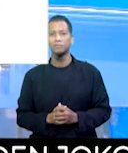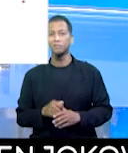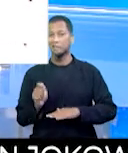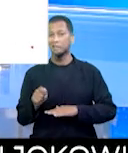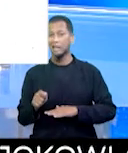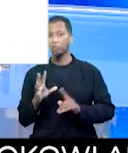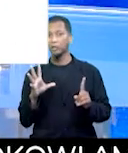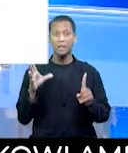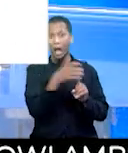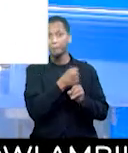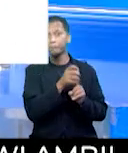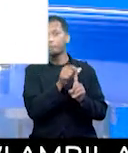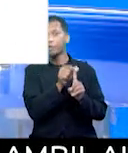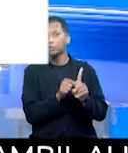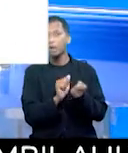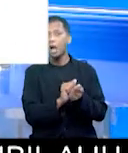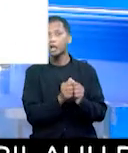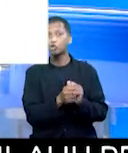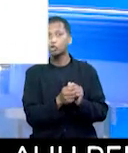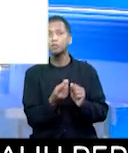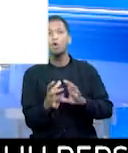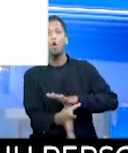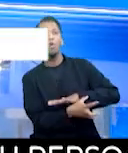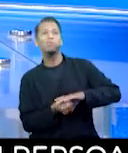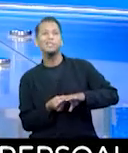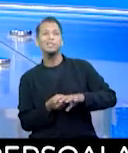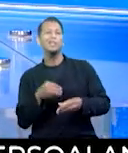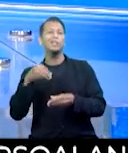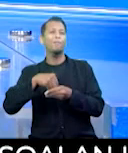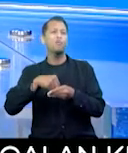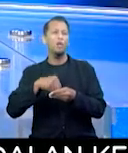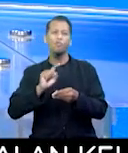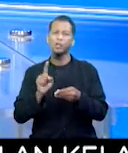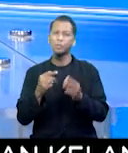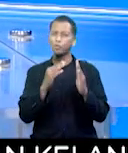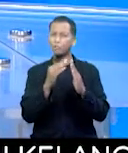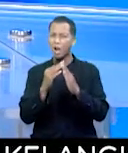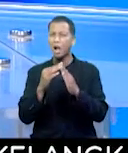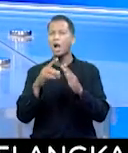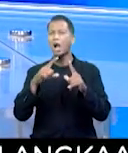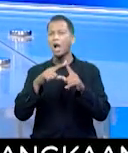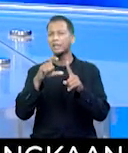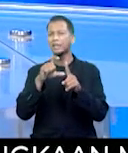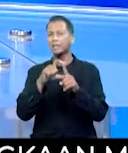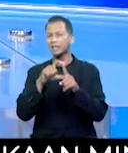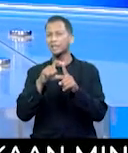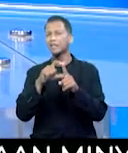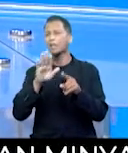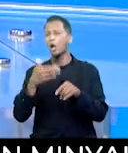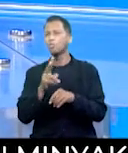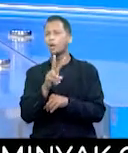Pemirsa, Kejaksaan Agung menangkap seorang tersangka kasus dugaan tindak pidana korupsi dana tabungan wajib perumahan Angkatan Darat pada